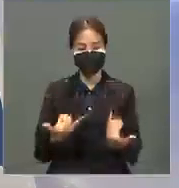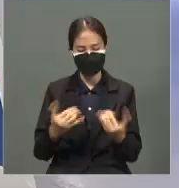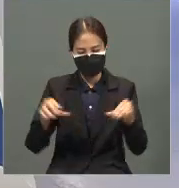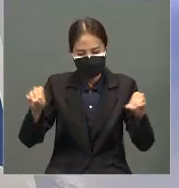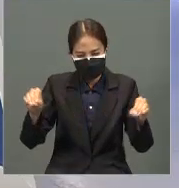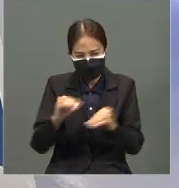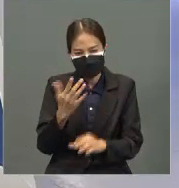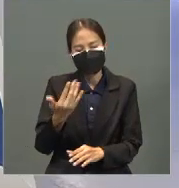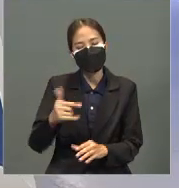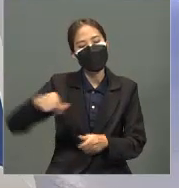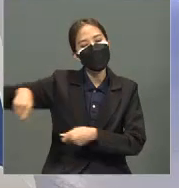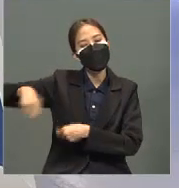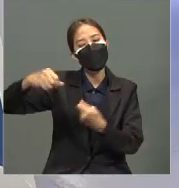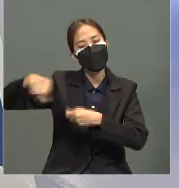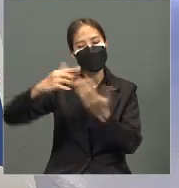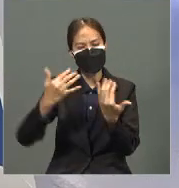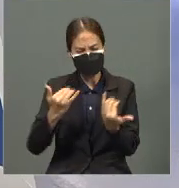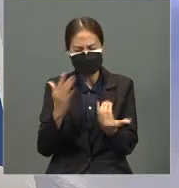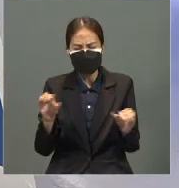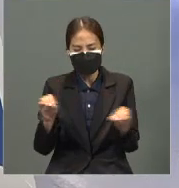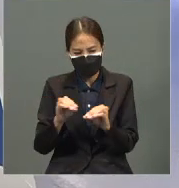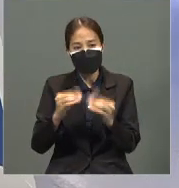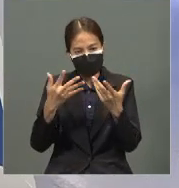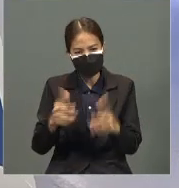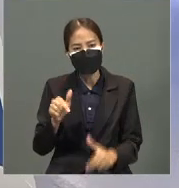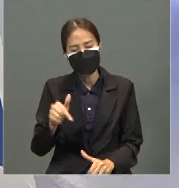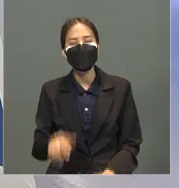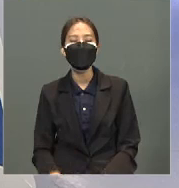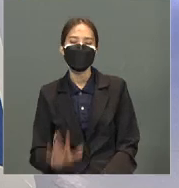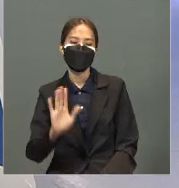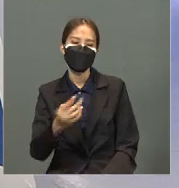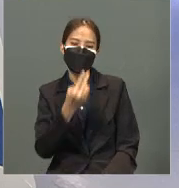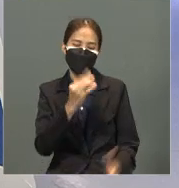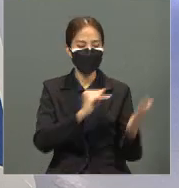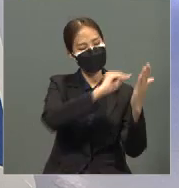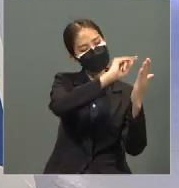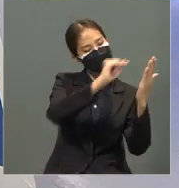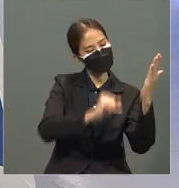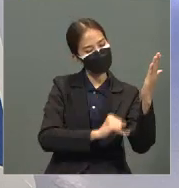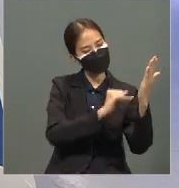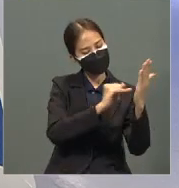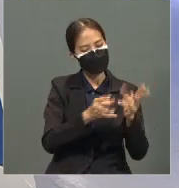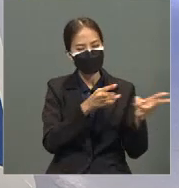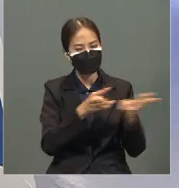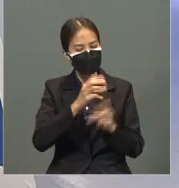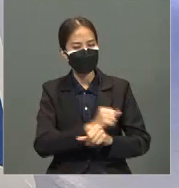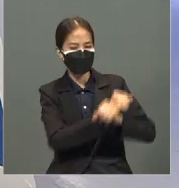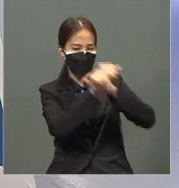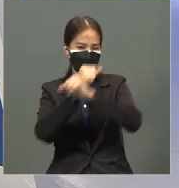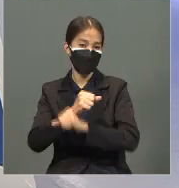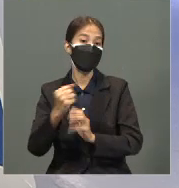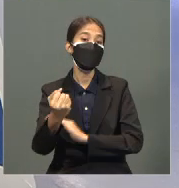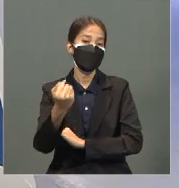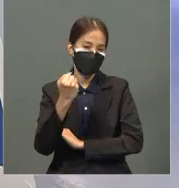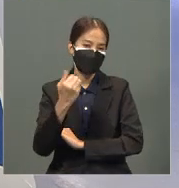อีกนี่กี่วันก็จะเข้าสู่ในช่วงของเทศกาลสงกรานต์แล้วนะคะเราก็จะได้เห็นนะคะว่าแต่ละจังหวัดเนี่ยก็มีมาตรการในการเข้มข้นคือคุมเข้มทั้งในเ